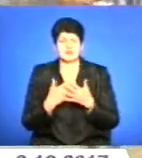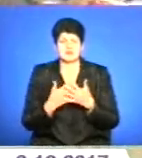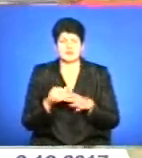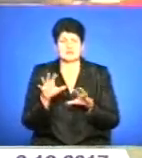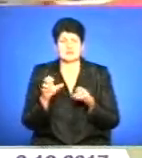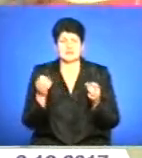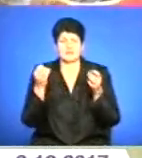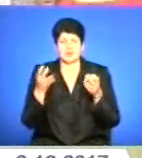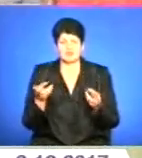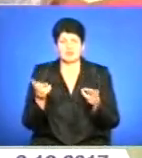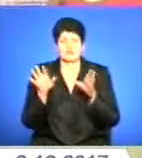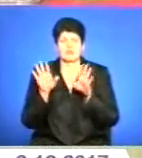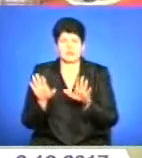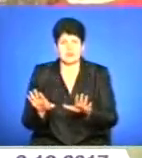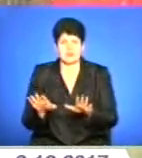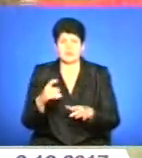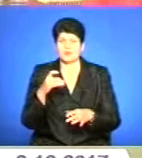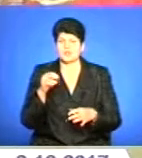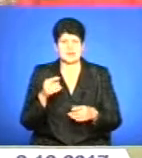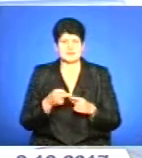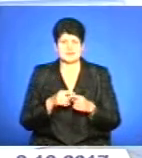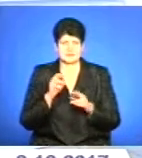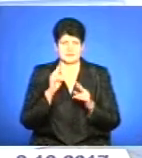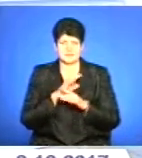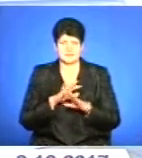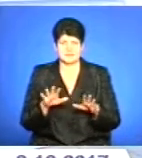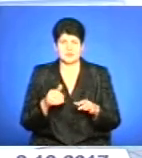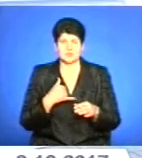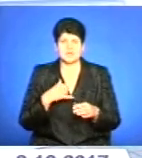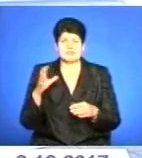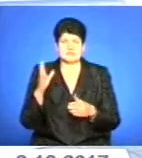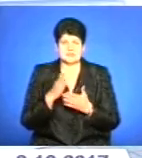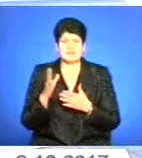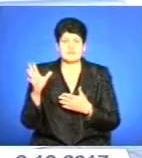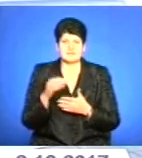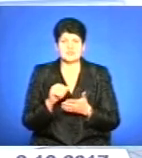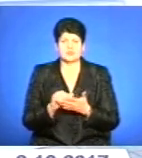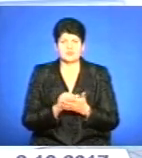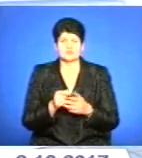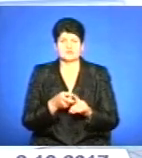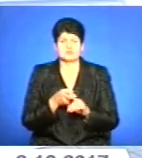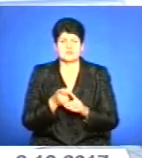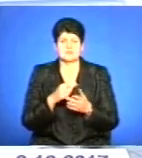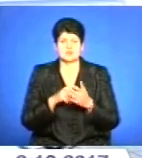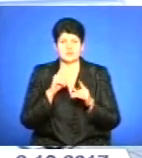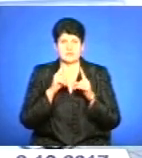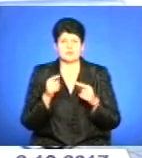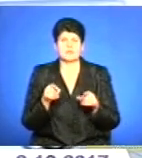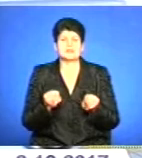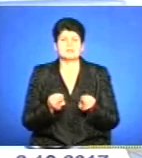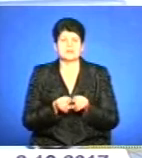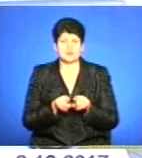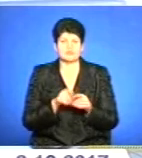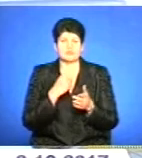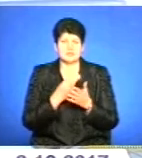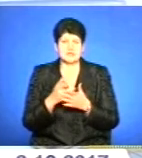тварин просто покинули, хоча це не так. У нас є всі правонаступні документи, що стосуються з міської ради. Вони нам теж